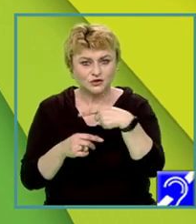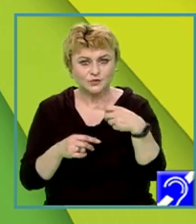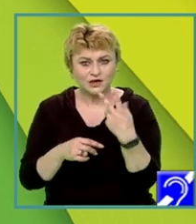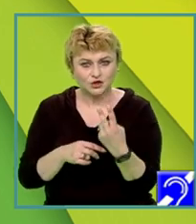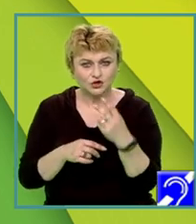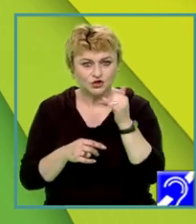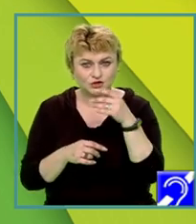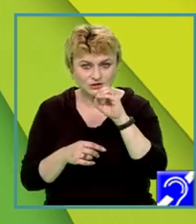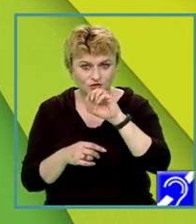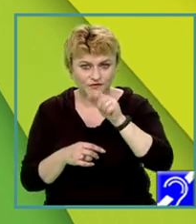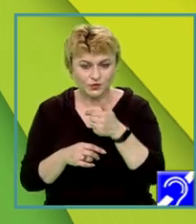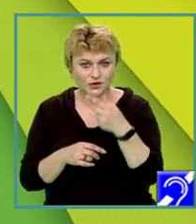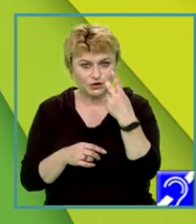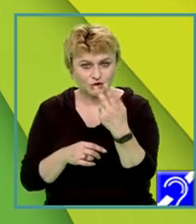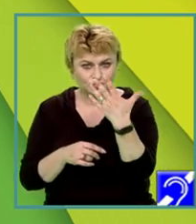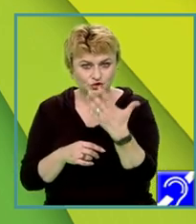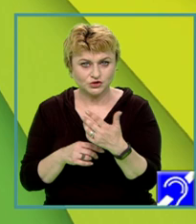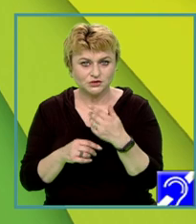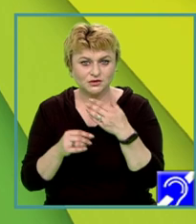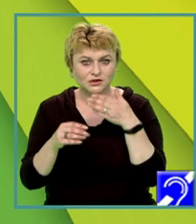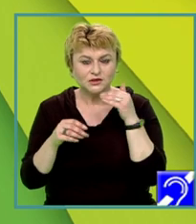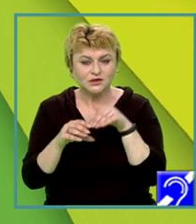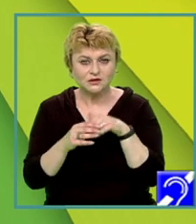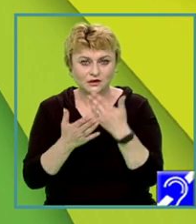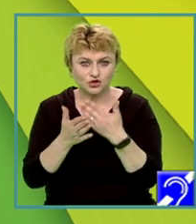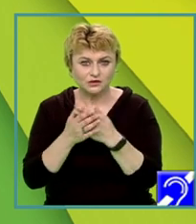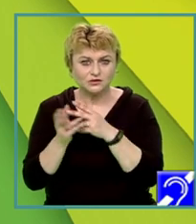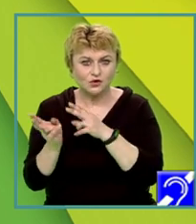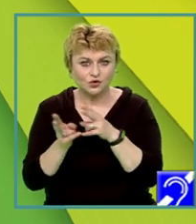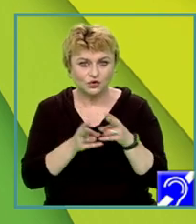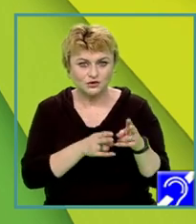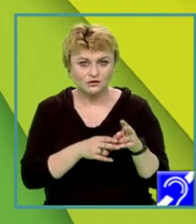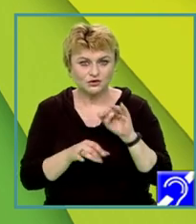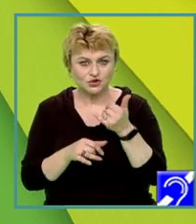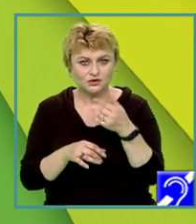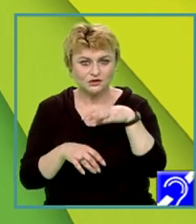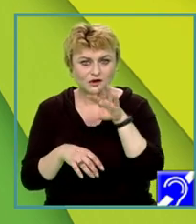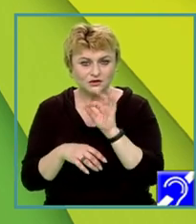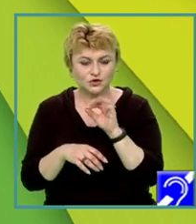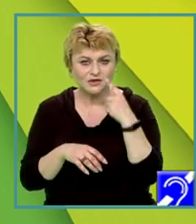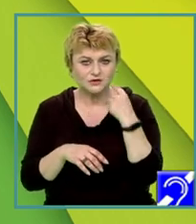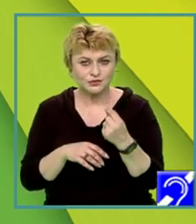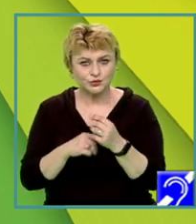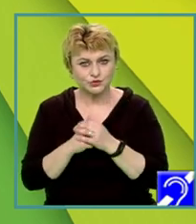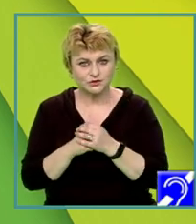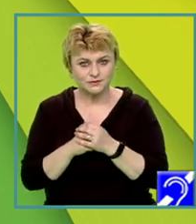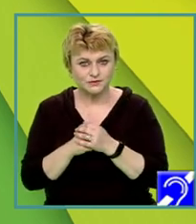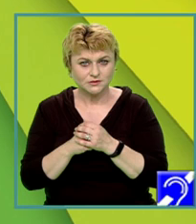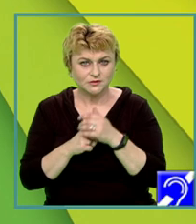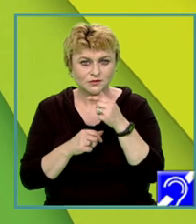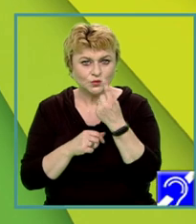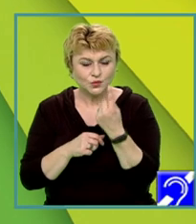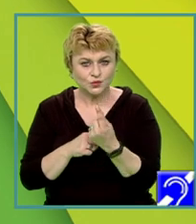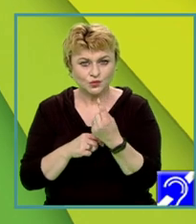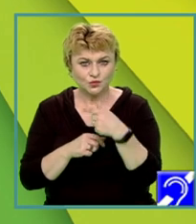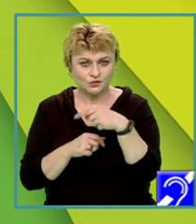0,25 în această ordine și să selectăm răspunsul dintre minus 1 1